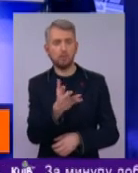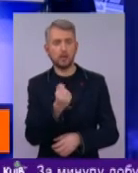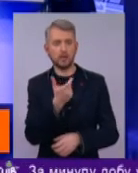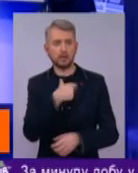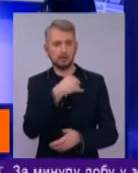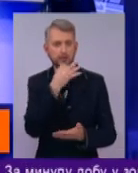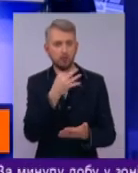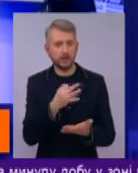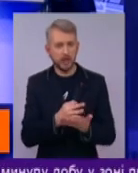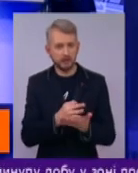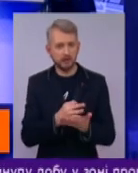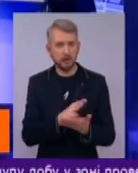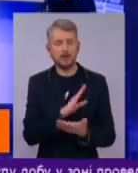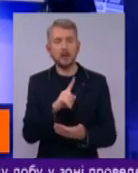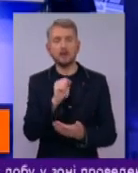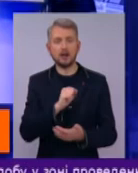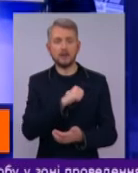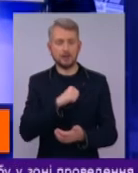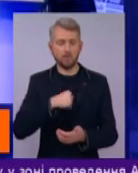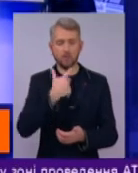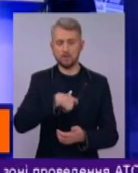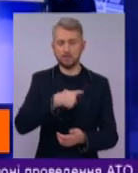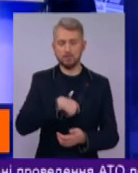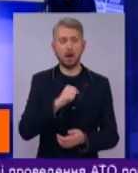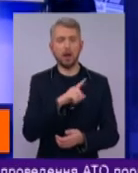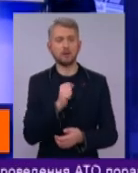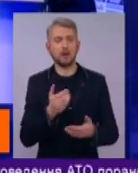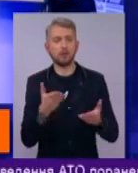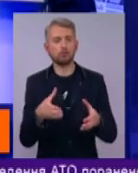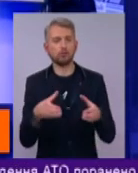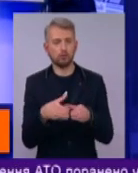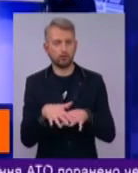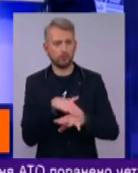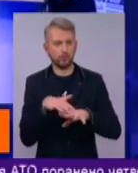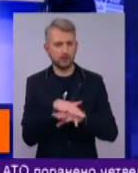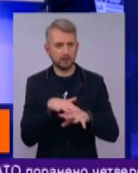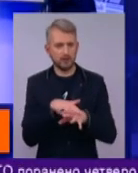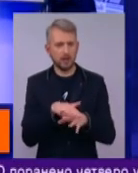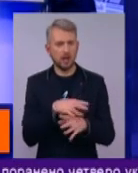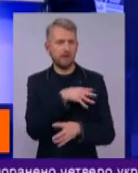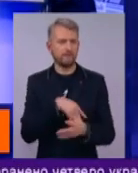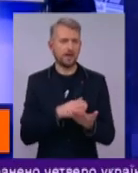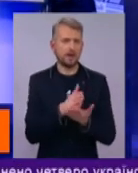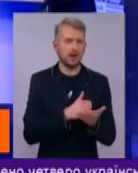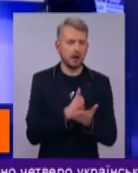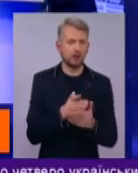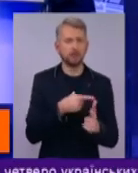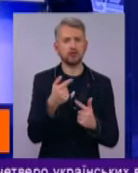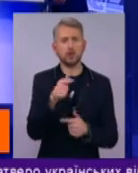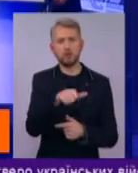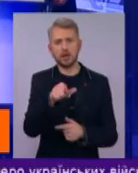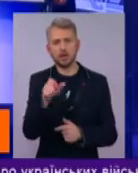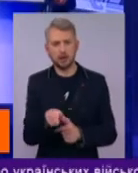себе відповідальність не за самого себе, а за якусь групу суспільства, ветеранів чи громадян,